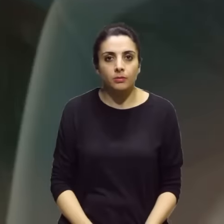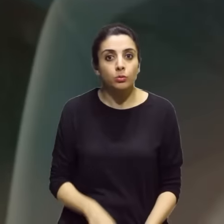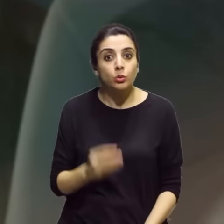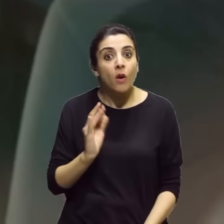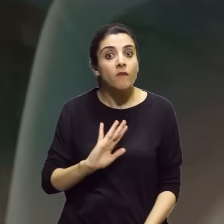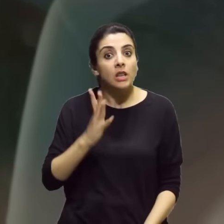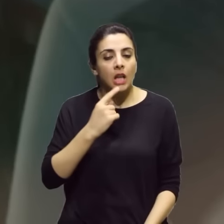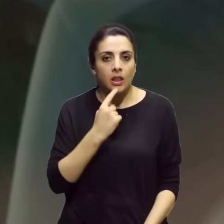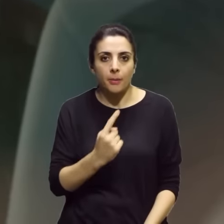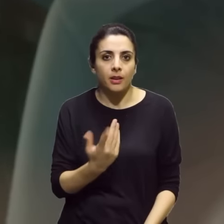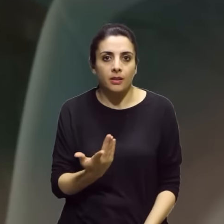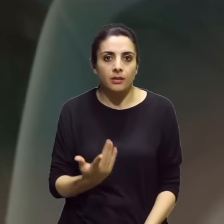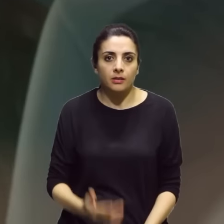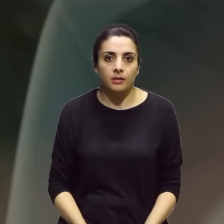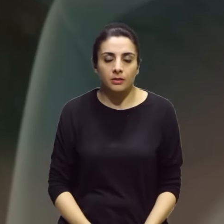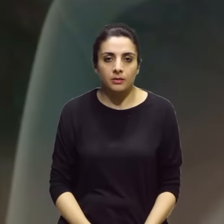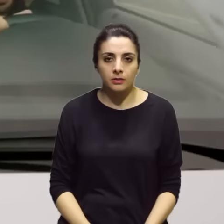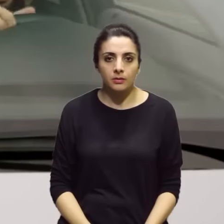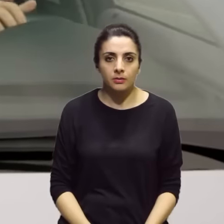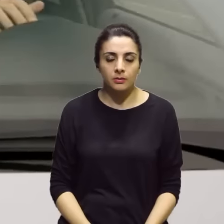artık çok fazla oldu.